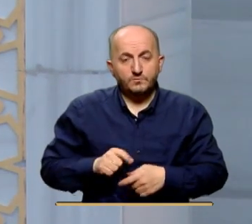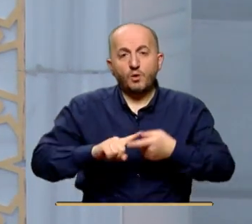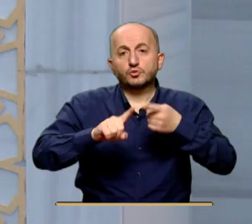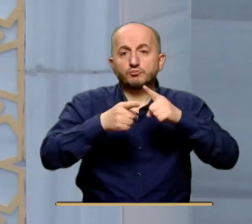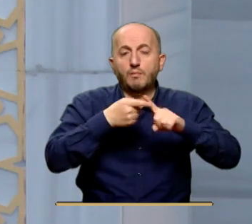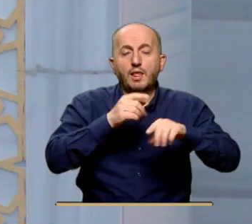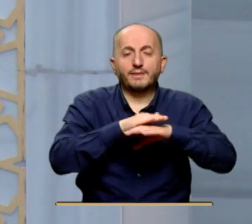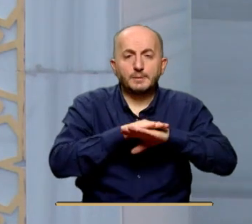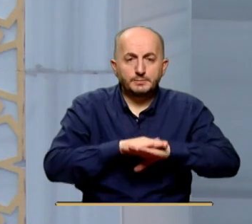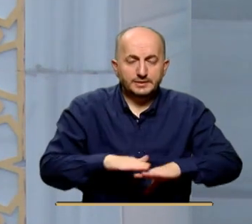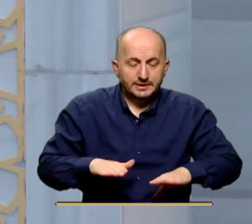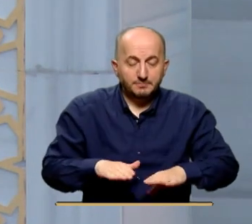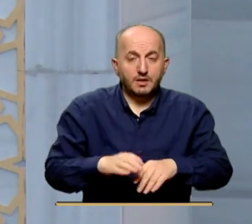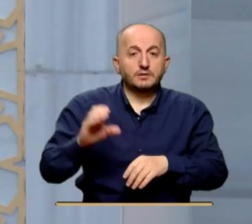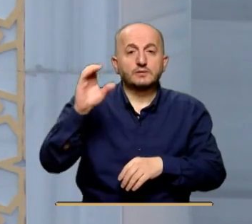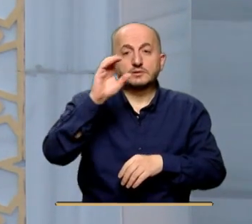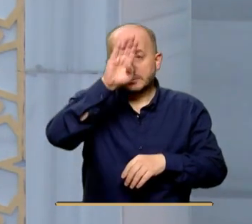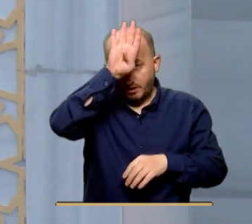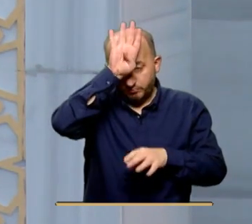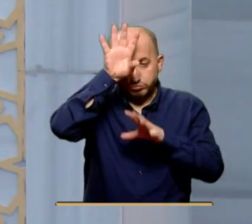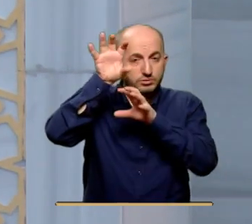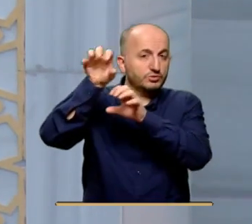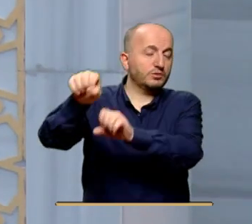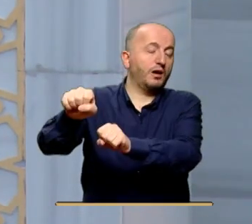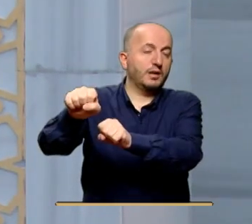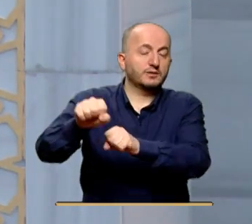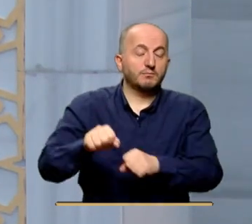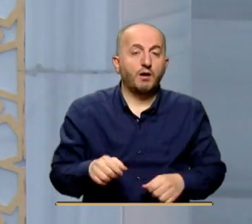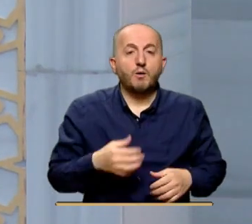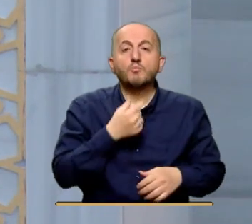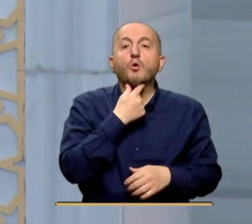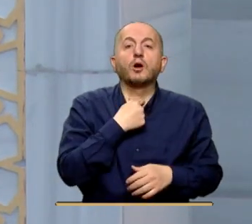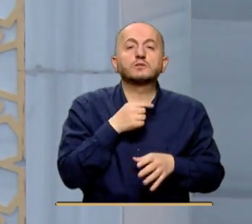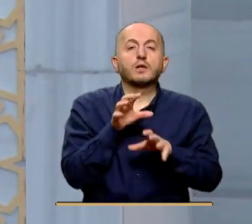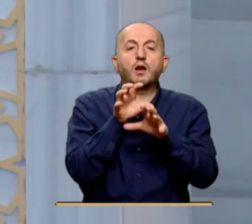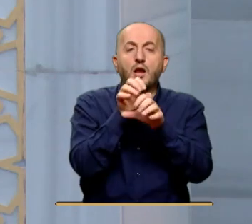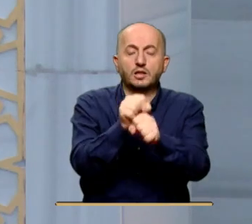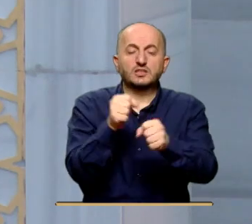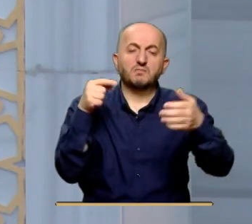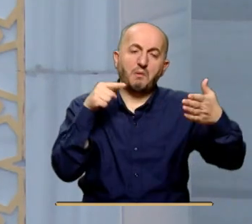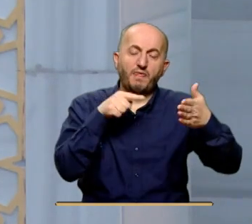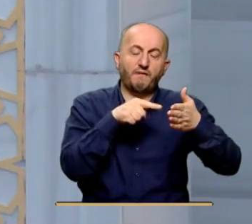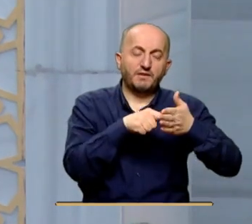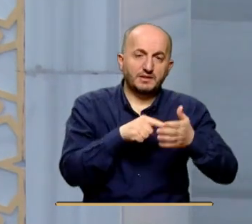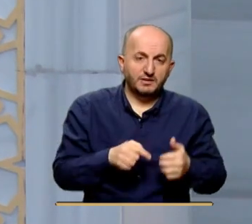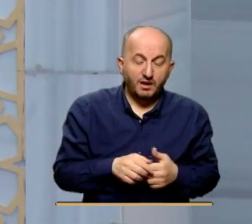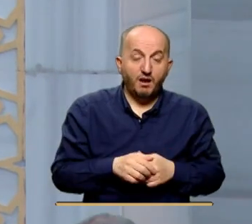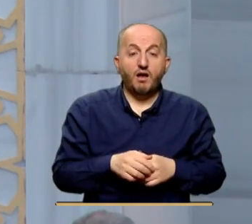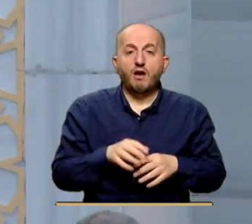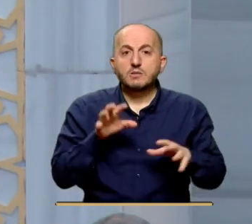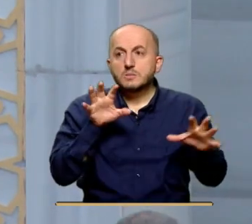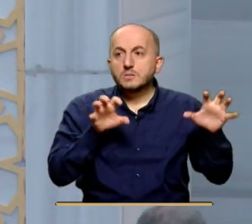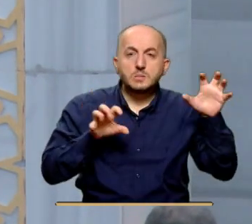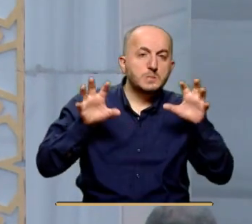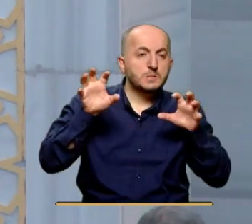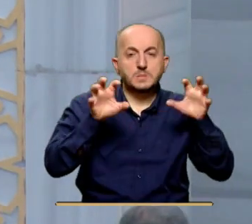Osmanlı'yı bitirme, İstanbul'u işgal etme, Boğazları ele geçirme hedefiyle